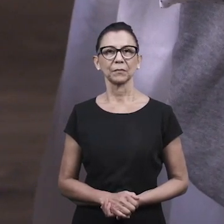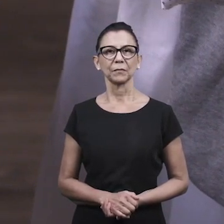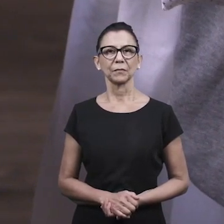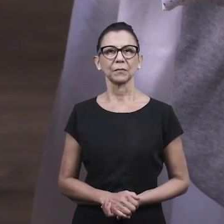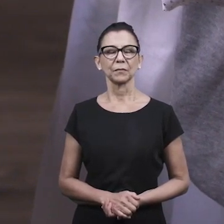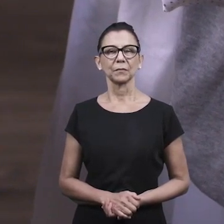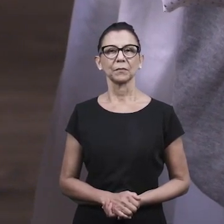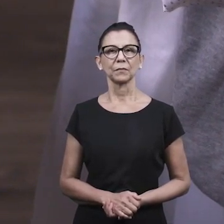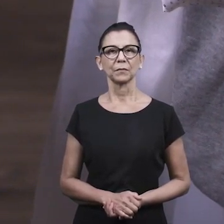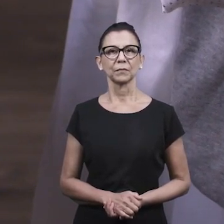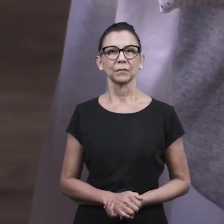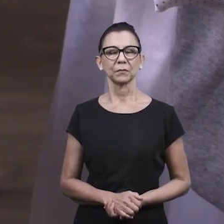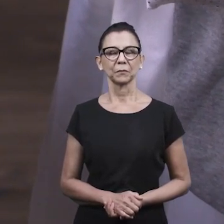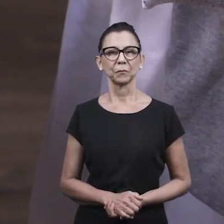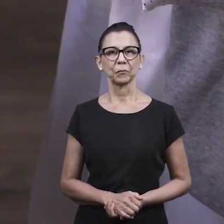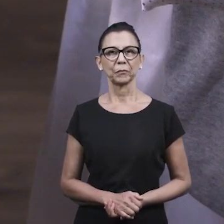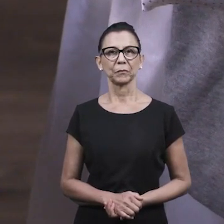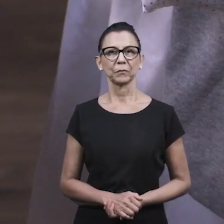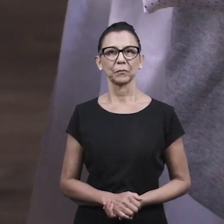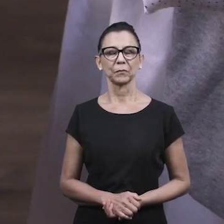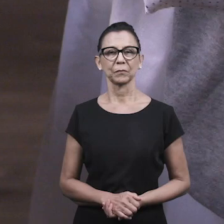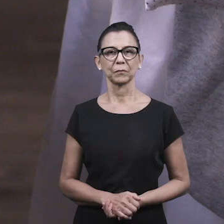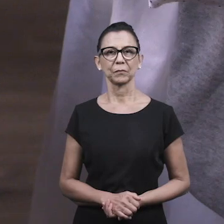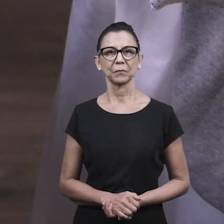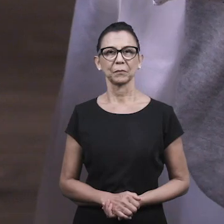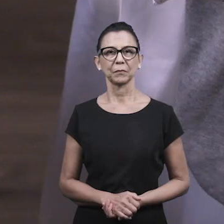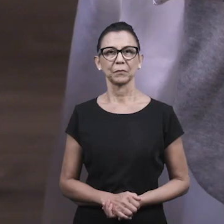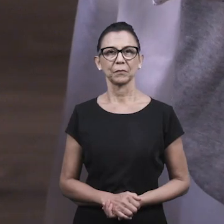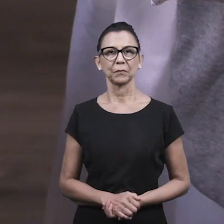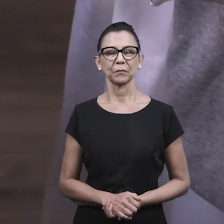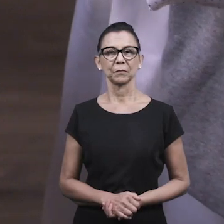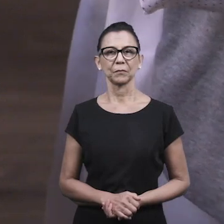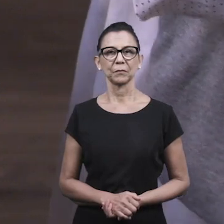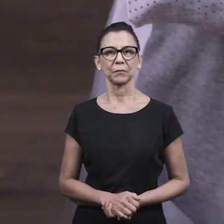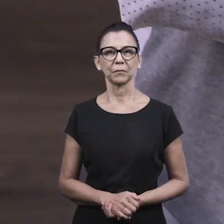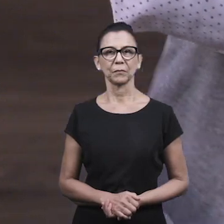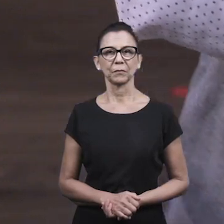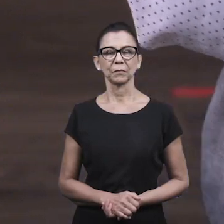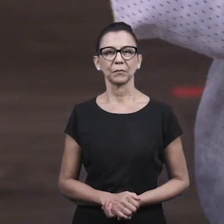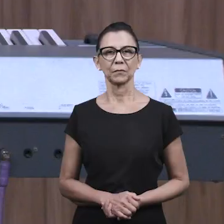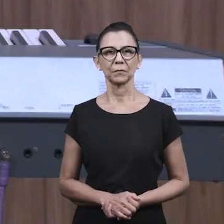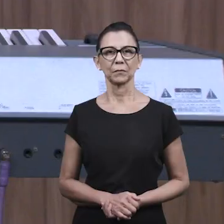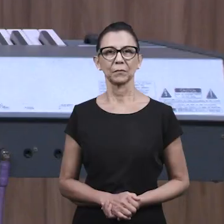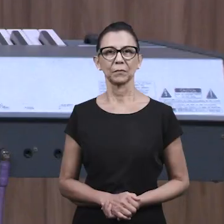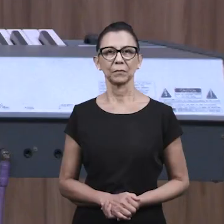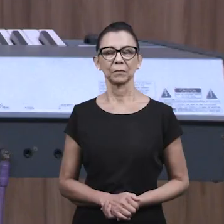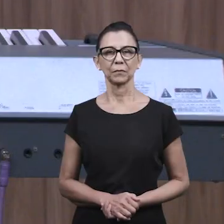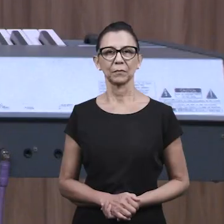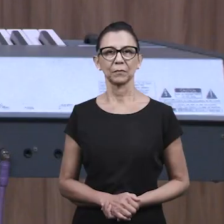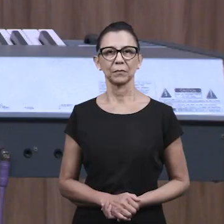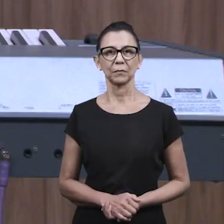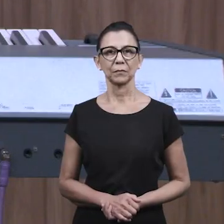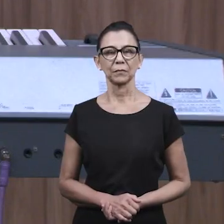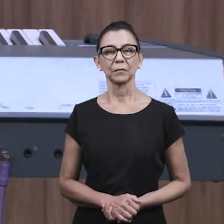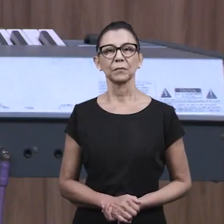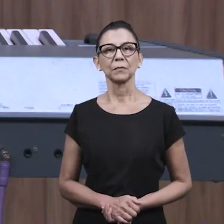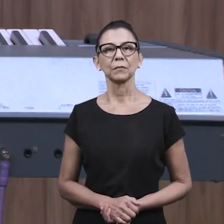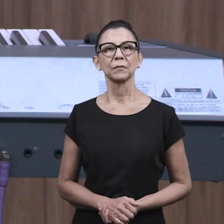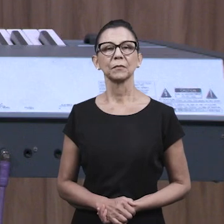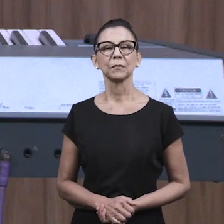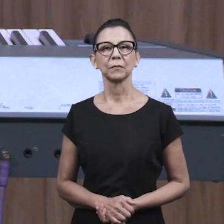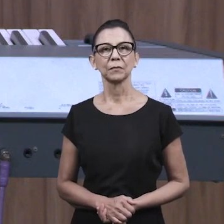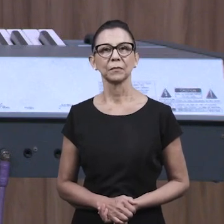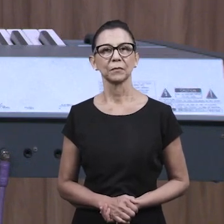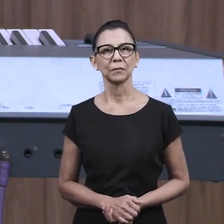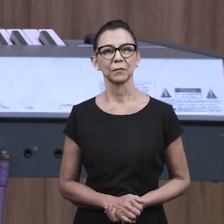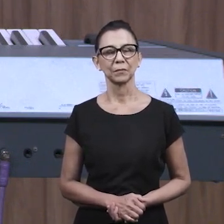Et mes doigts ils ne s'ouplient pas comme ça. Je joue avec la main ferme. D'accord? Maintenant, nous